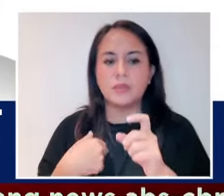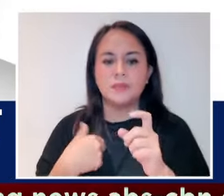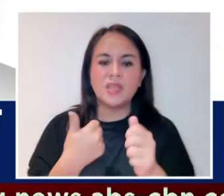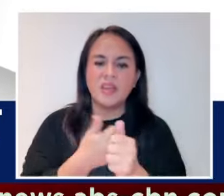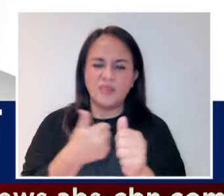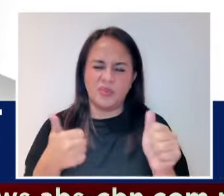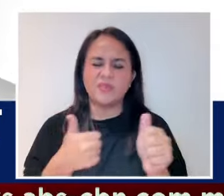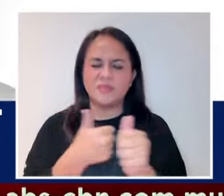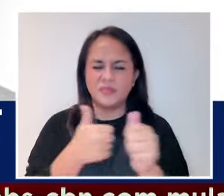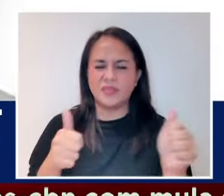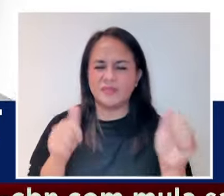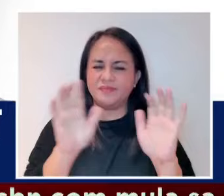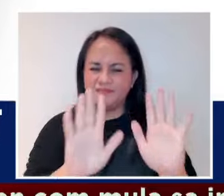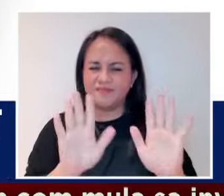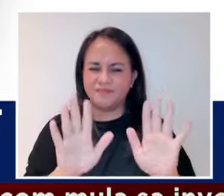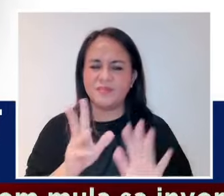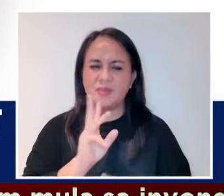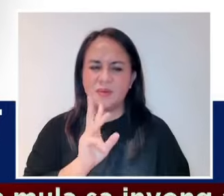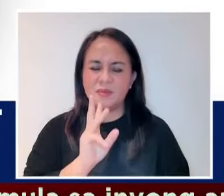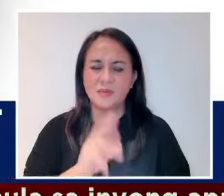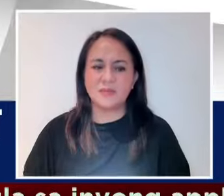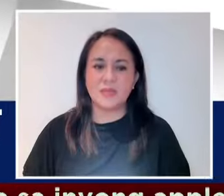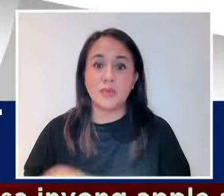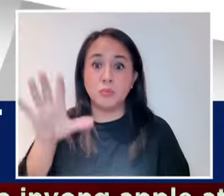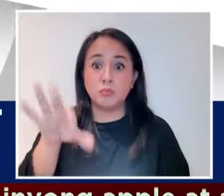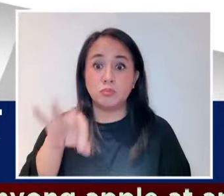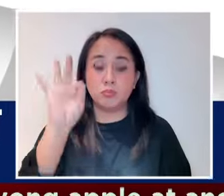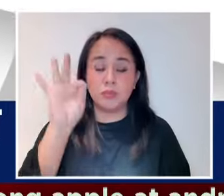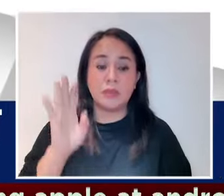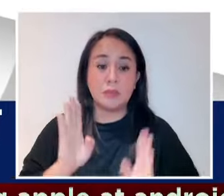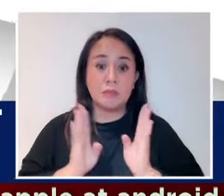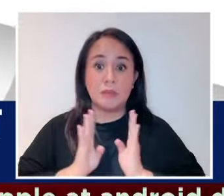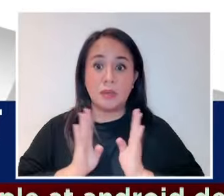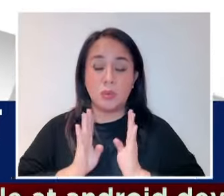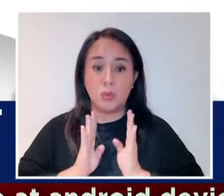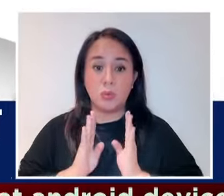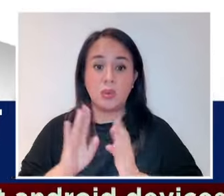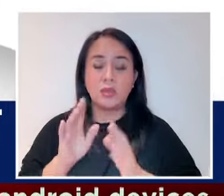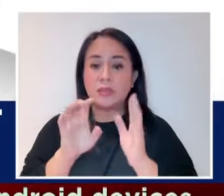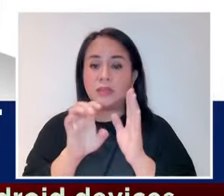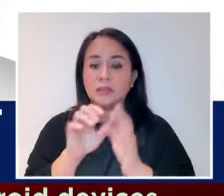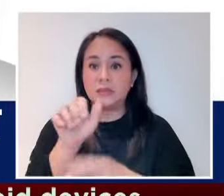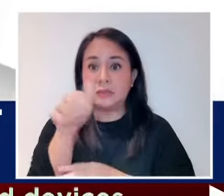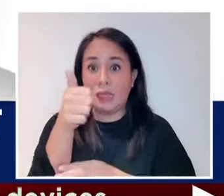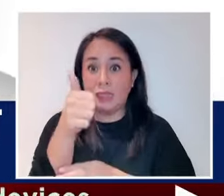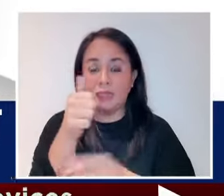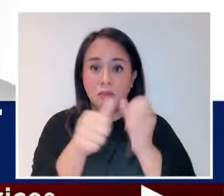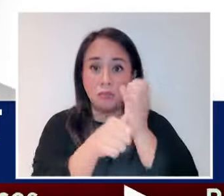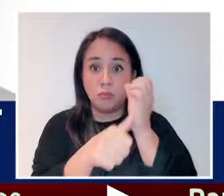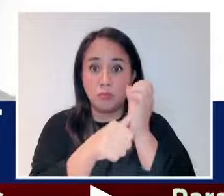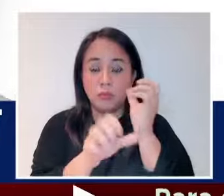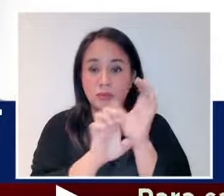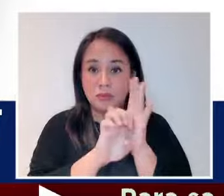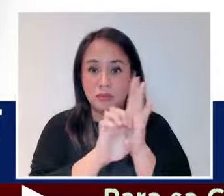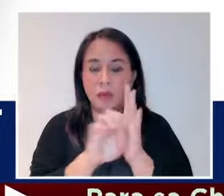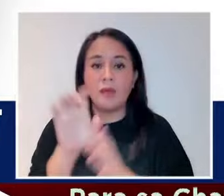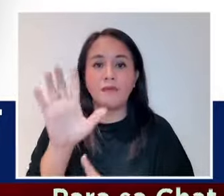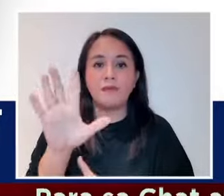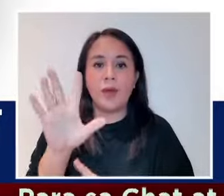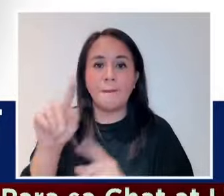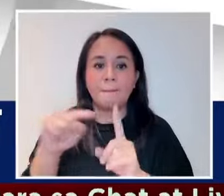muna mag-uminom. Natuklasan rin ng Baguio Health Officials na sa 10 stool samples, 5 ang positibo